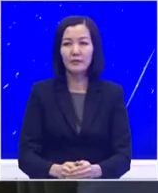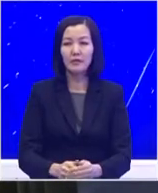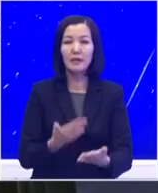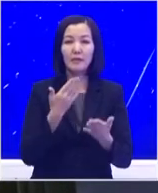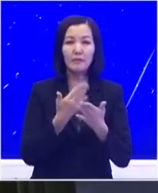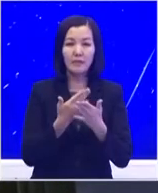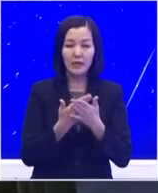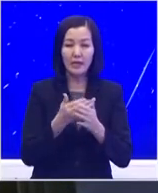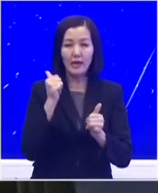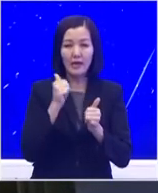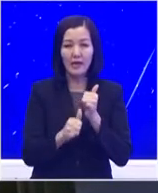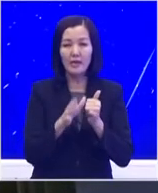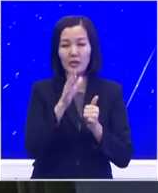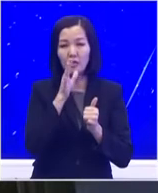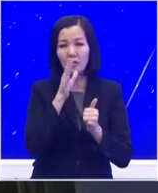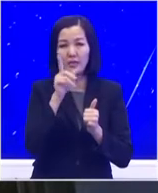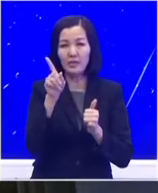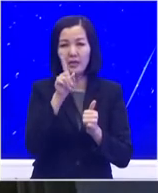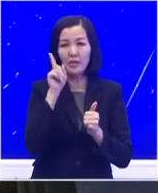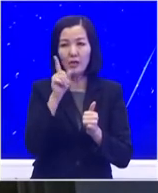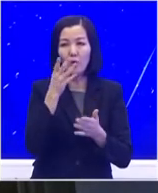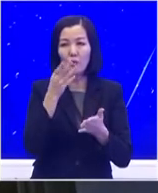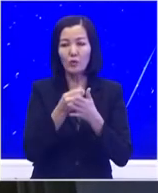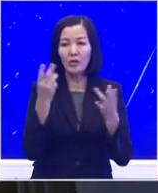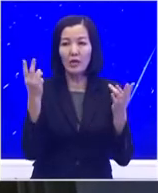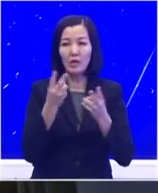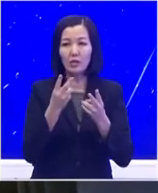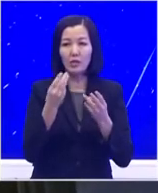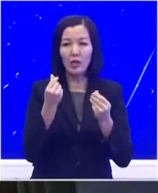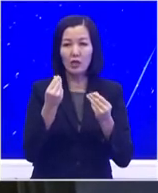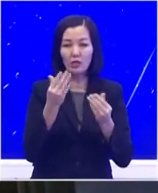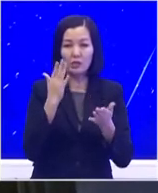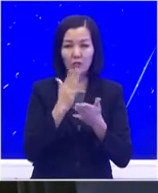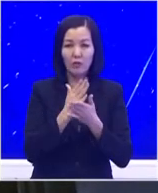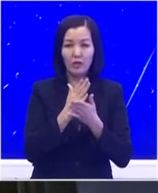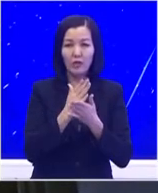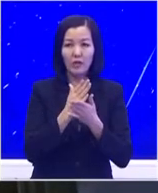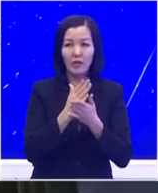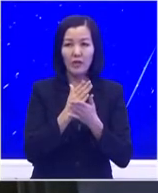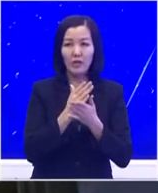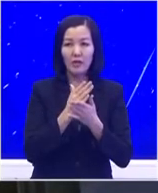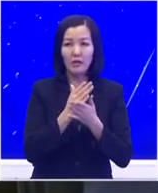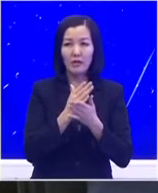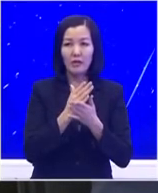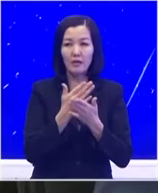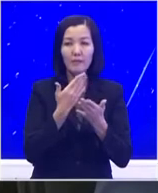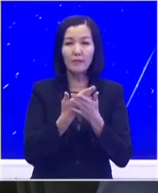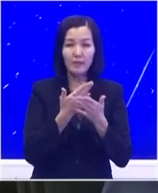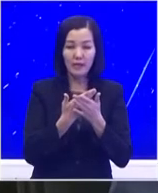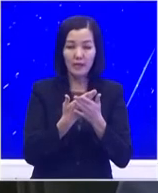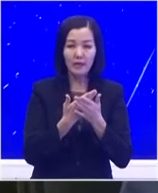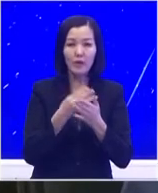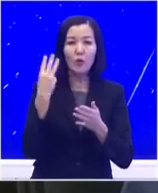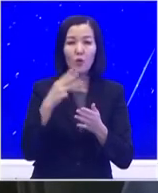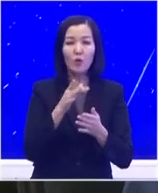Мысалы, әр жасқа өзінің тиісті қажетті сомасы болады. Осыдан асқанын алуға болады деп атырмыз. Мысалы,